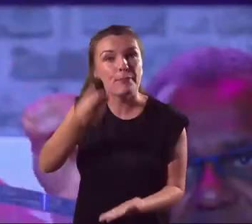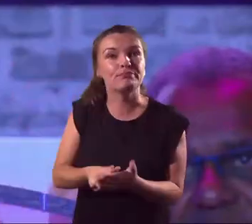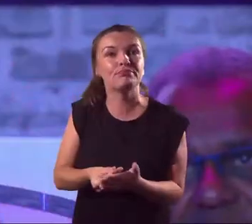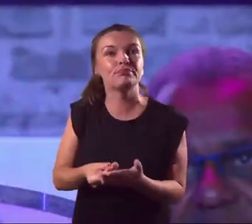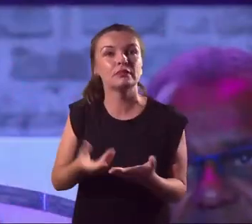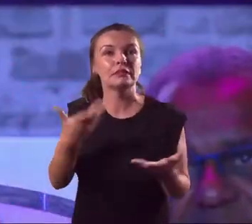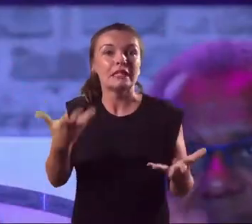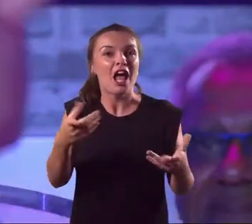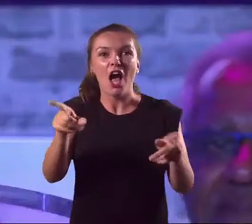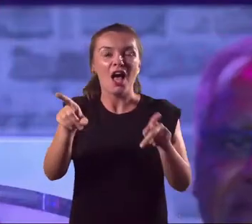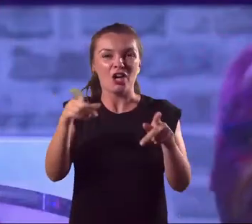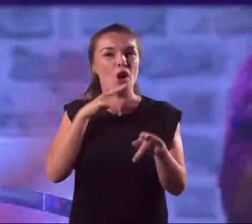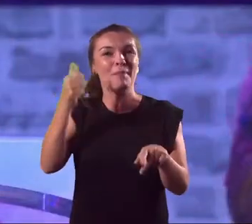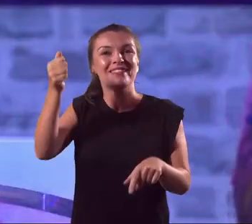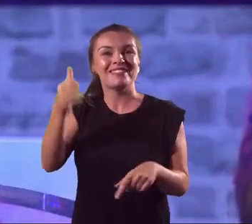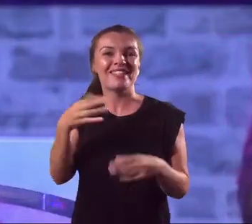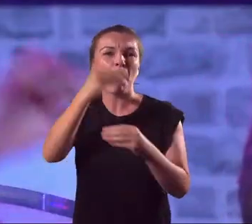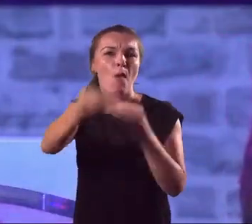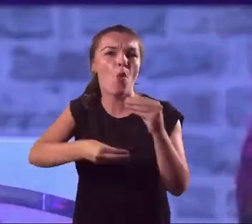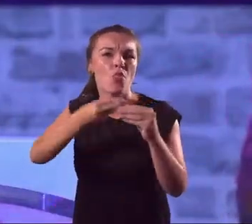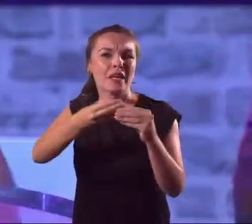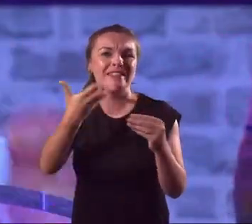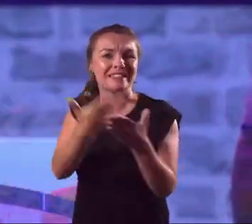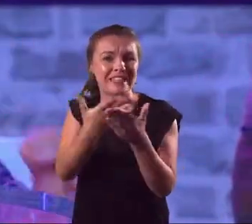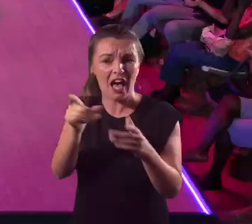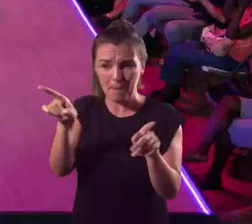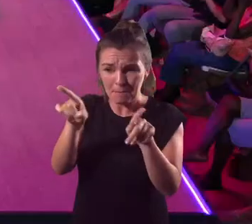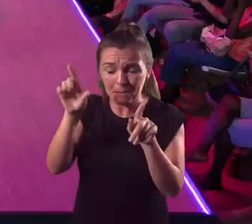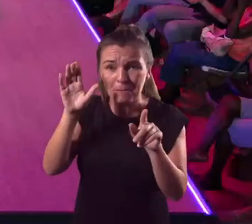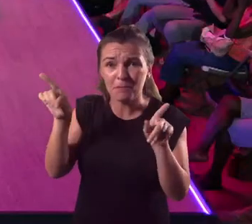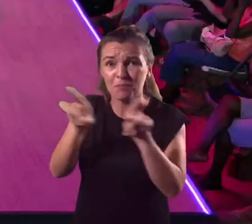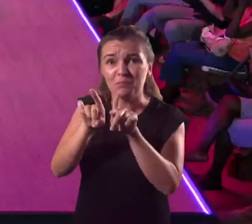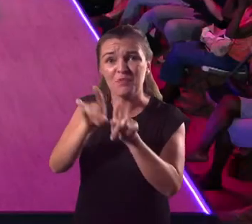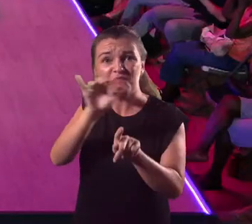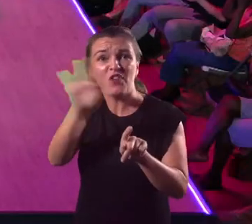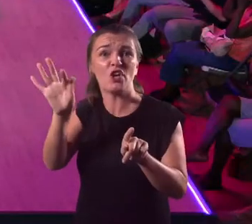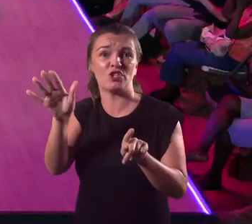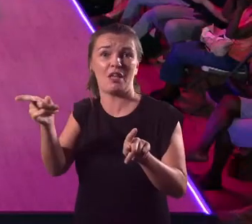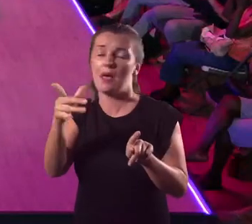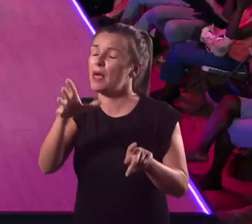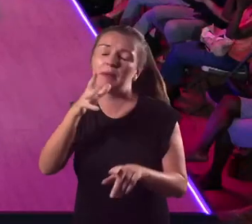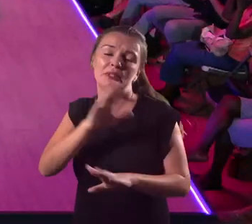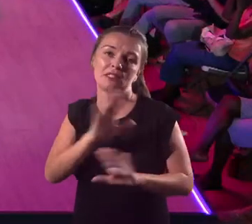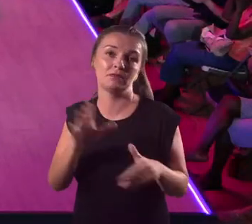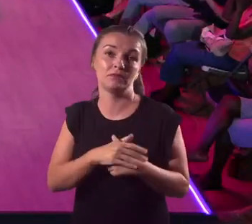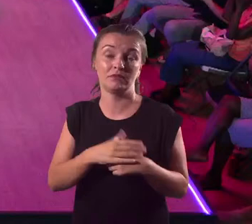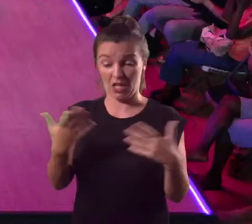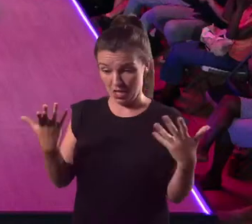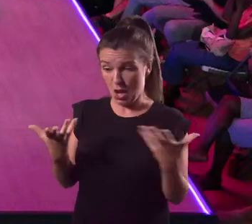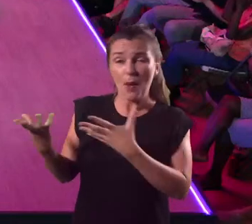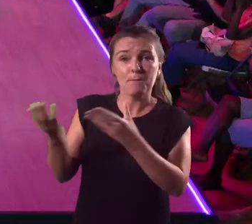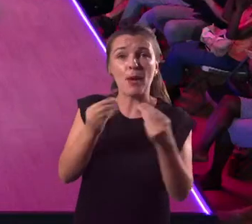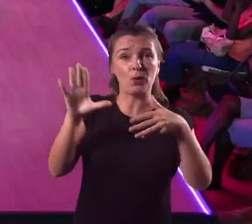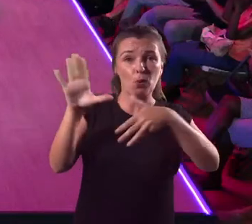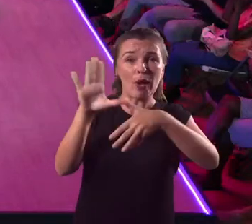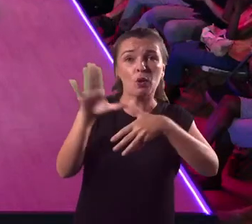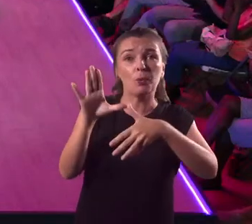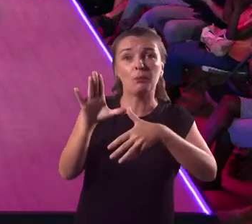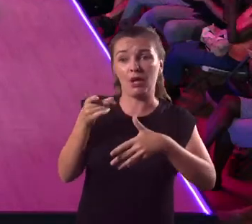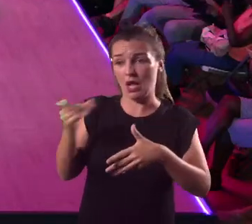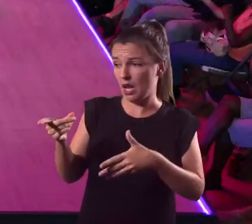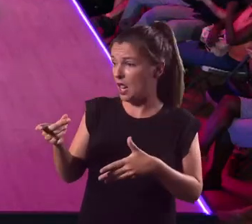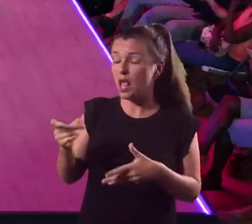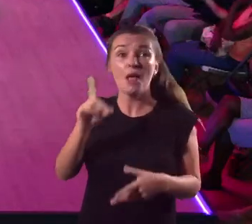de tiers-mondisation. Je refuse qu'on continue à priver les Guadeloupéens et les Guadeloupéennes d'un bien